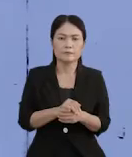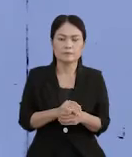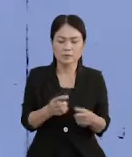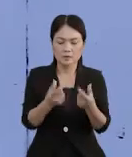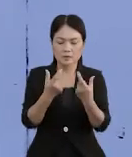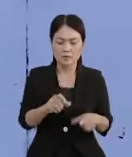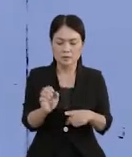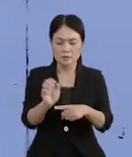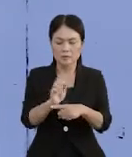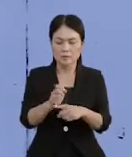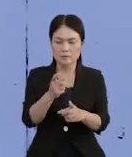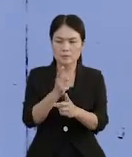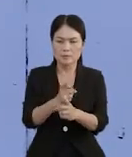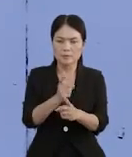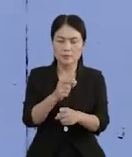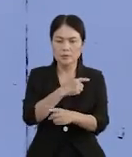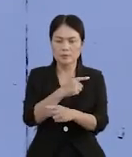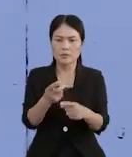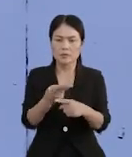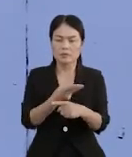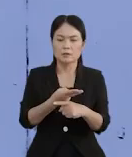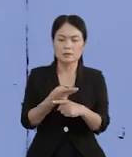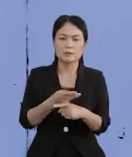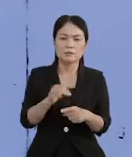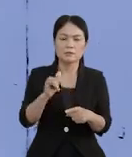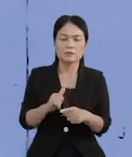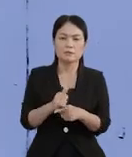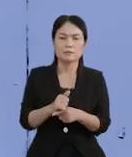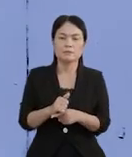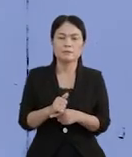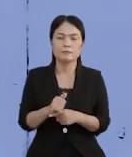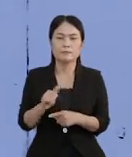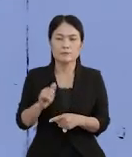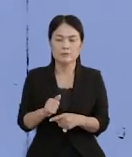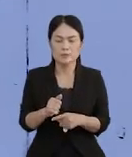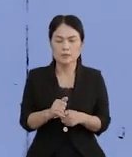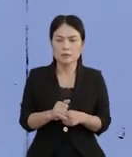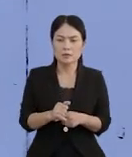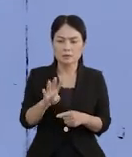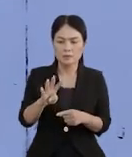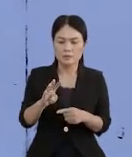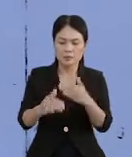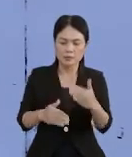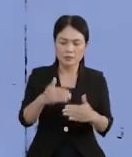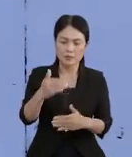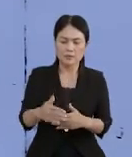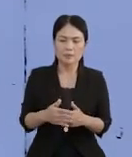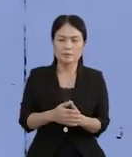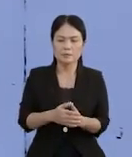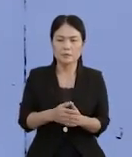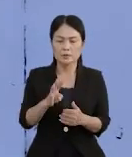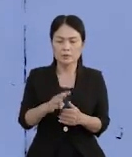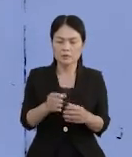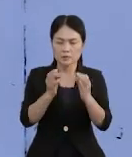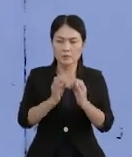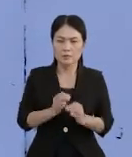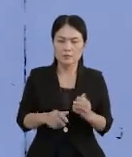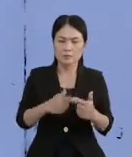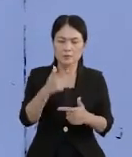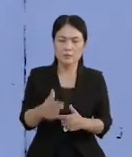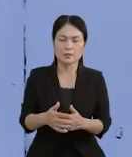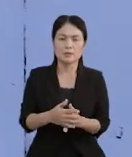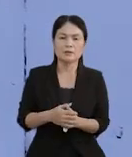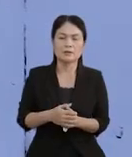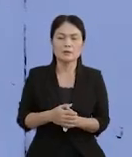Đó xa rai chầm náu dương trời. À nụ vọt nâu buôn đầm nạ cà. Buôn chùm hiền.